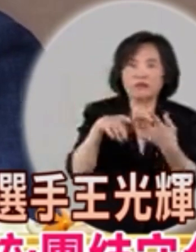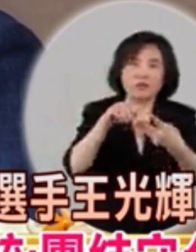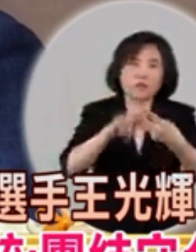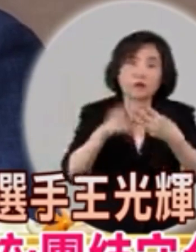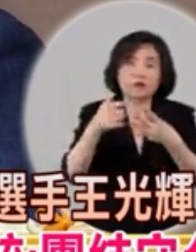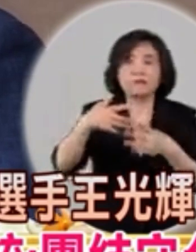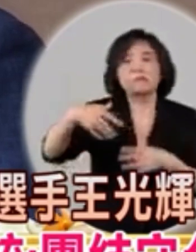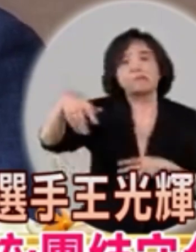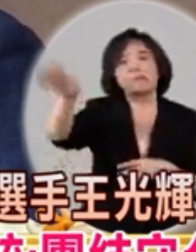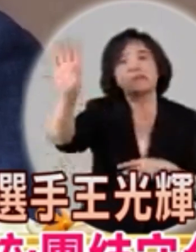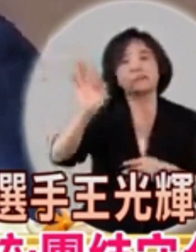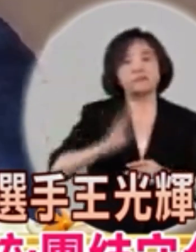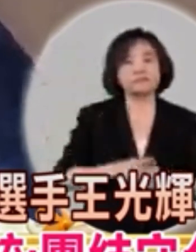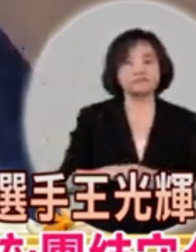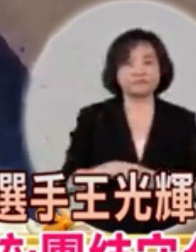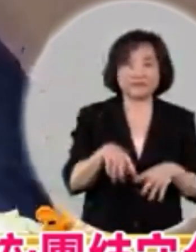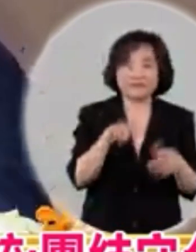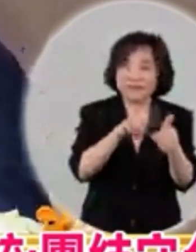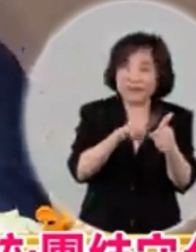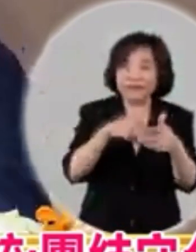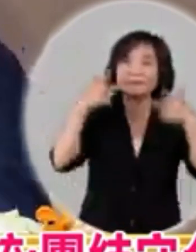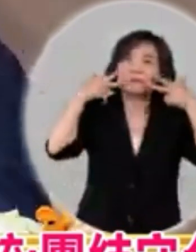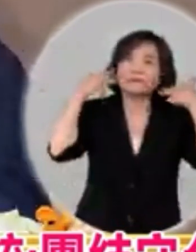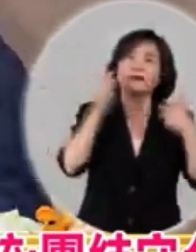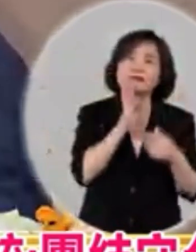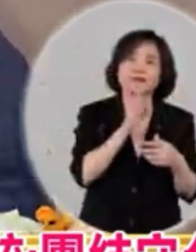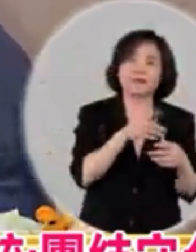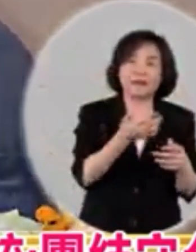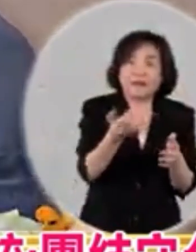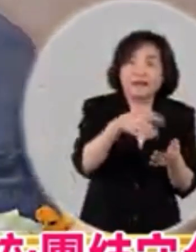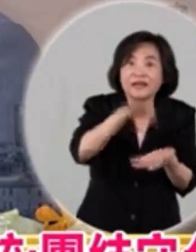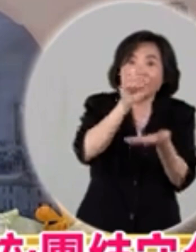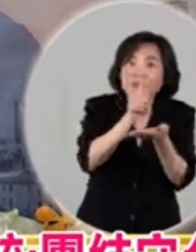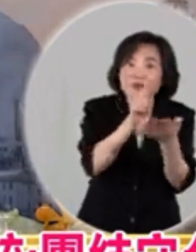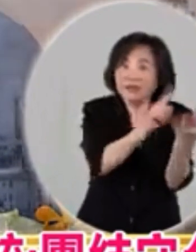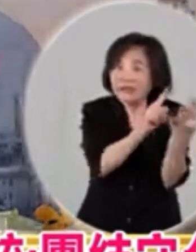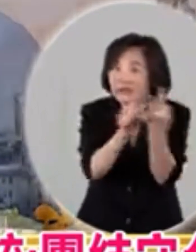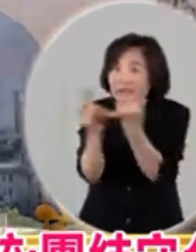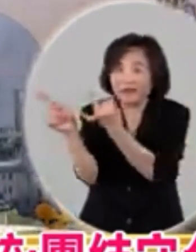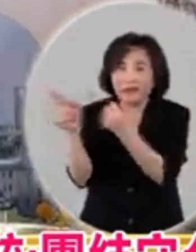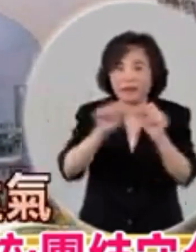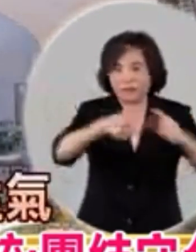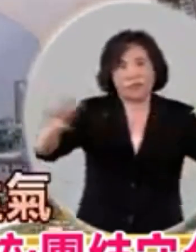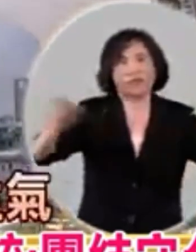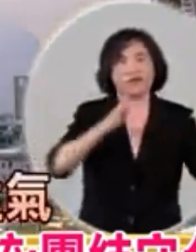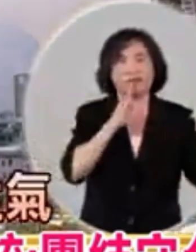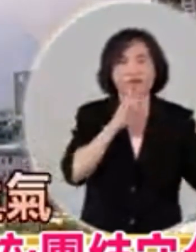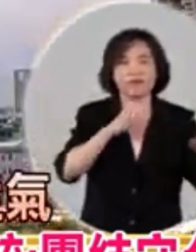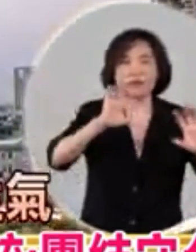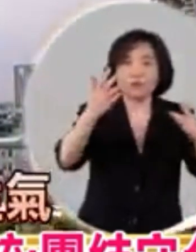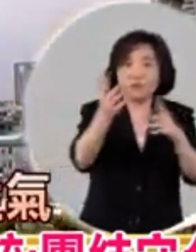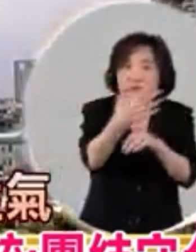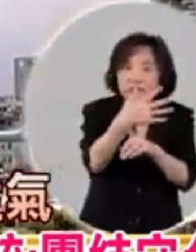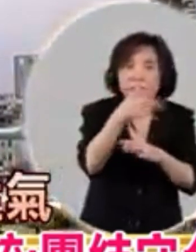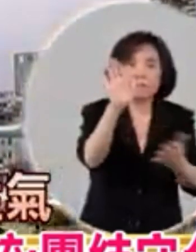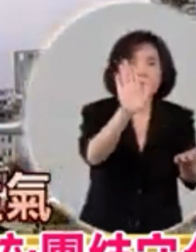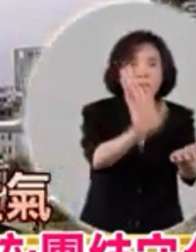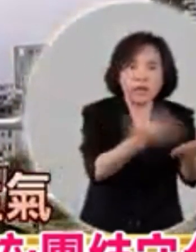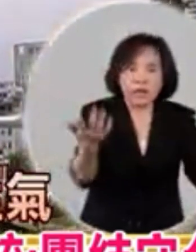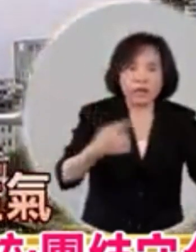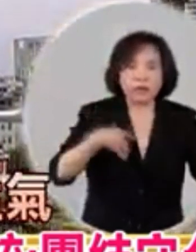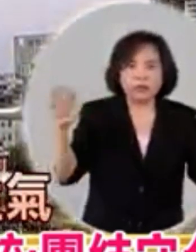辉则是阿美族人。国旗不见了，我们一起生